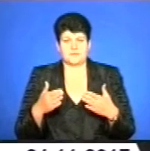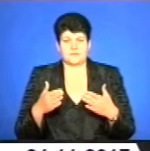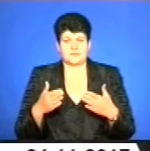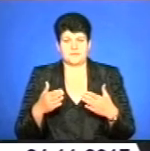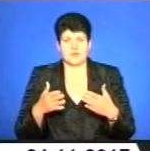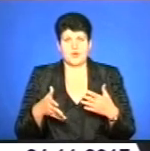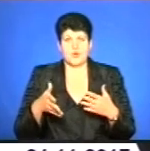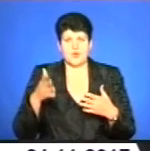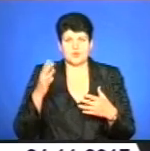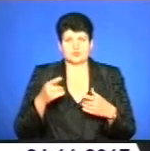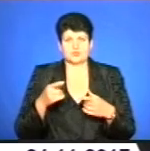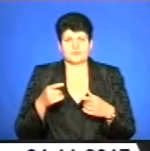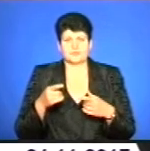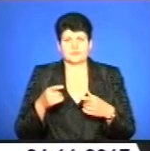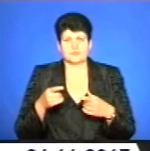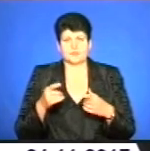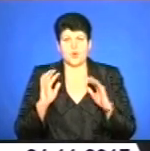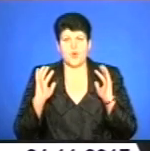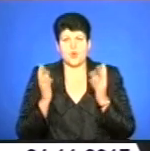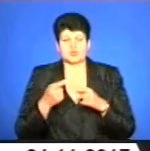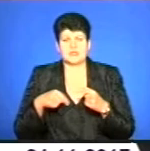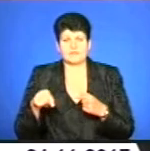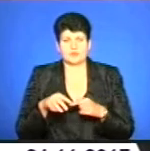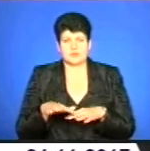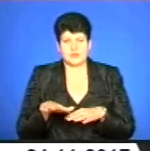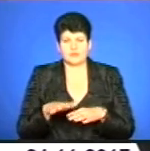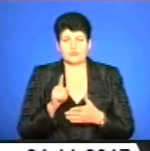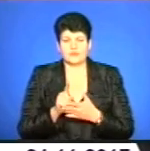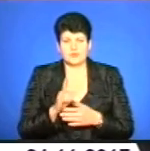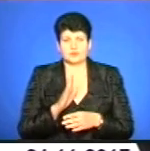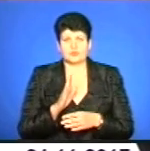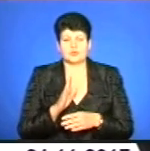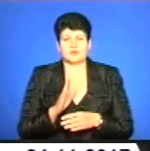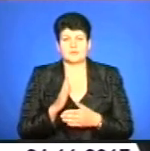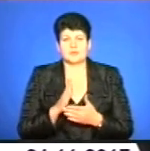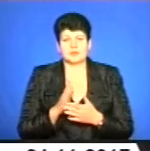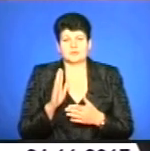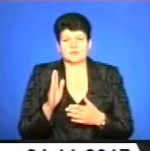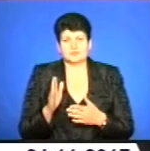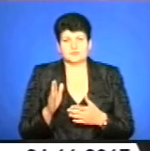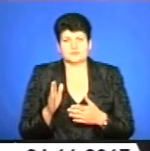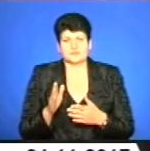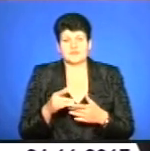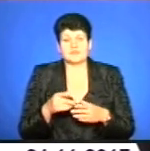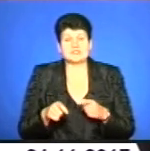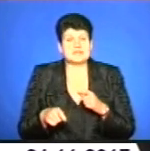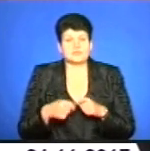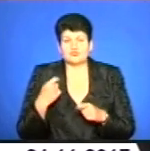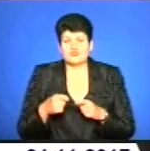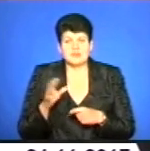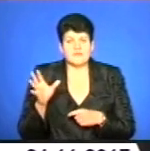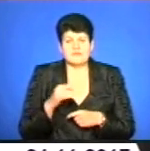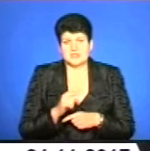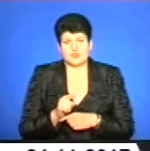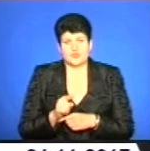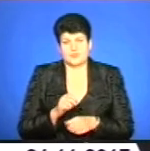має відбутися за Березілем, на території ПК «Березіль» і взагалі з порушенням згідно всіх норм